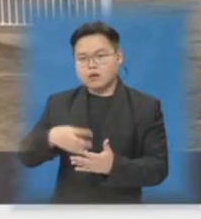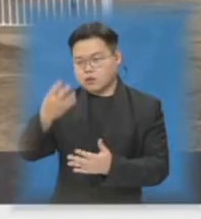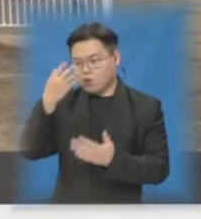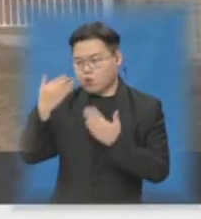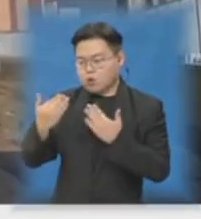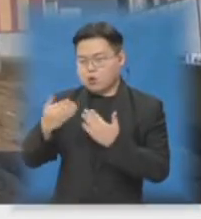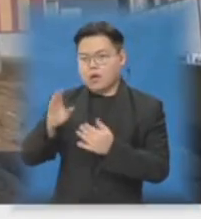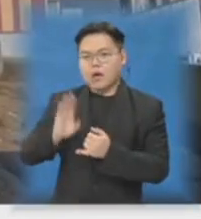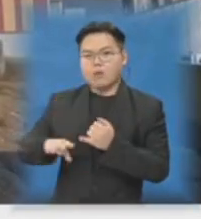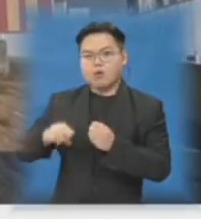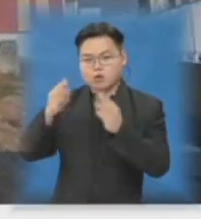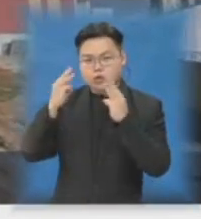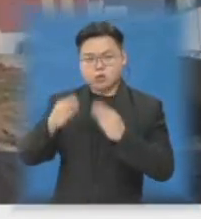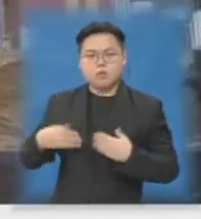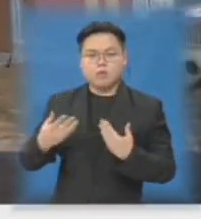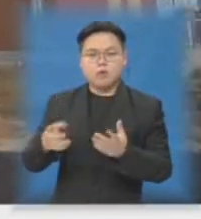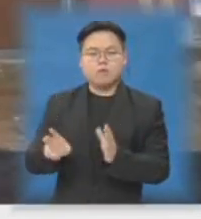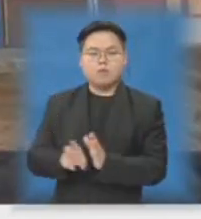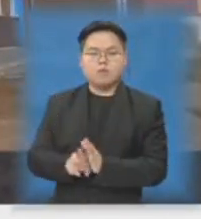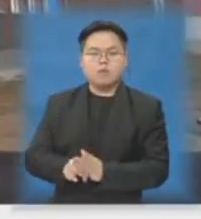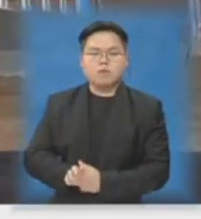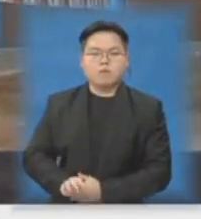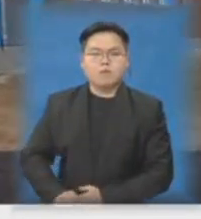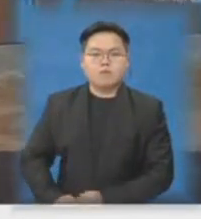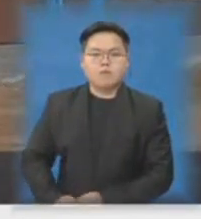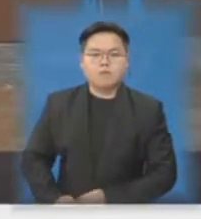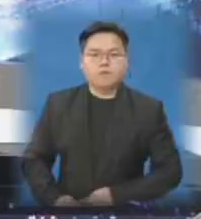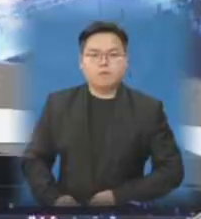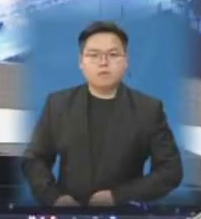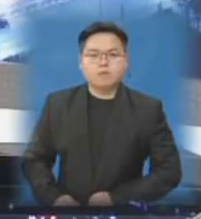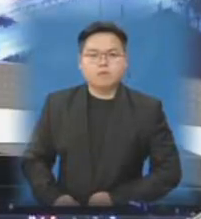хуралдаанаар хэлцгээр болсон.